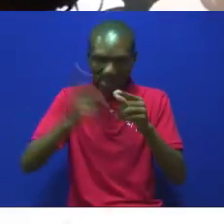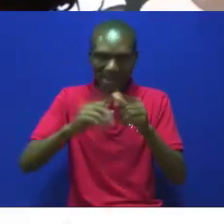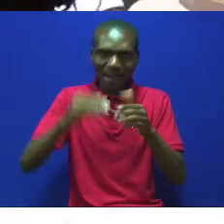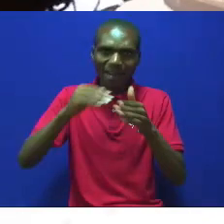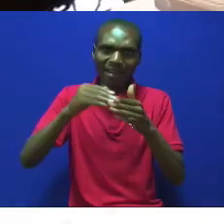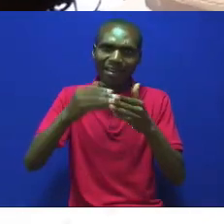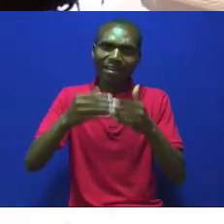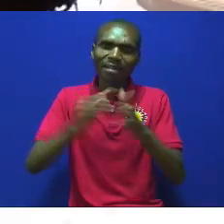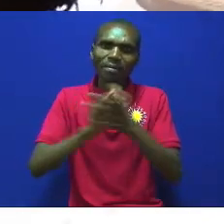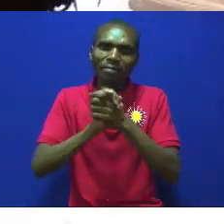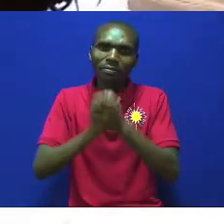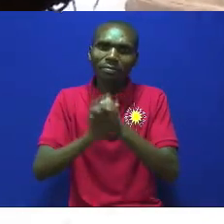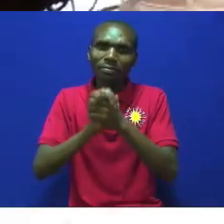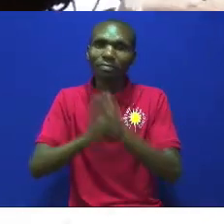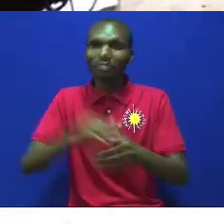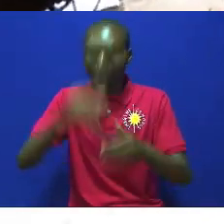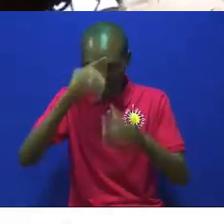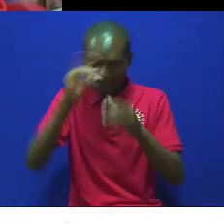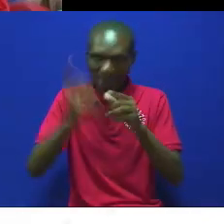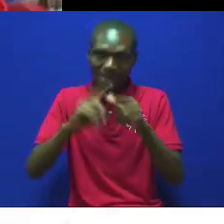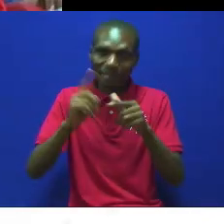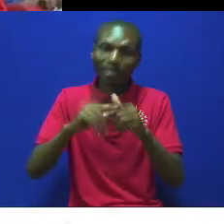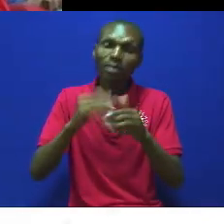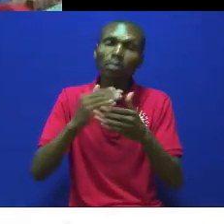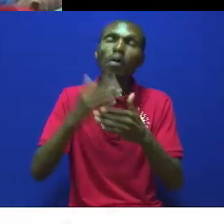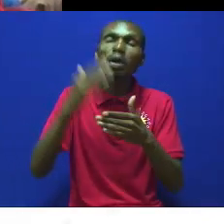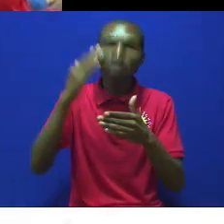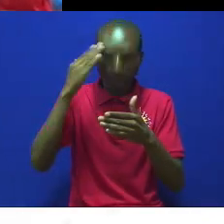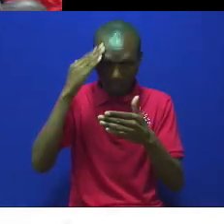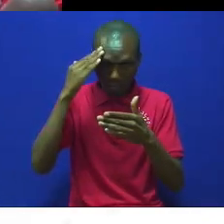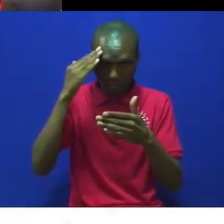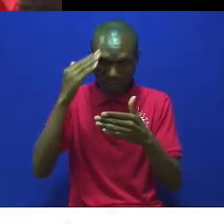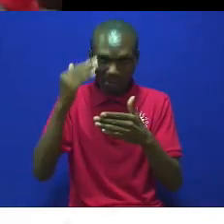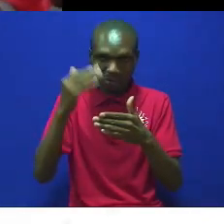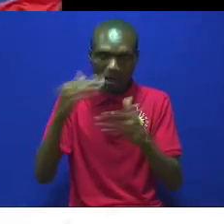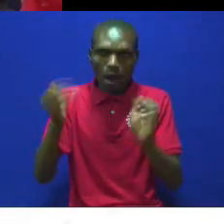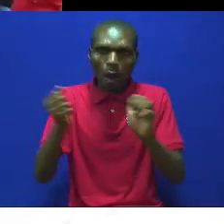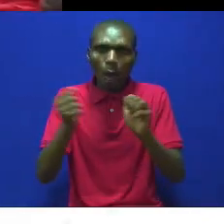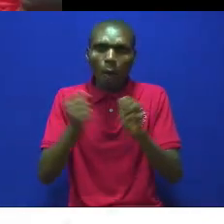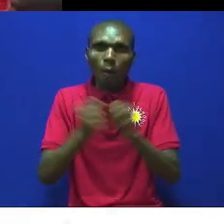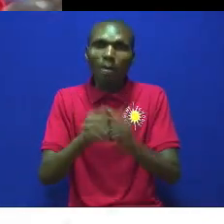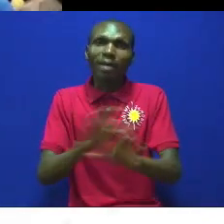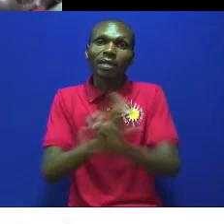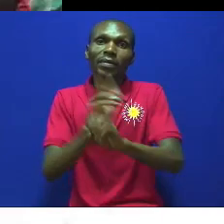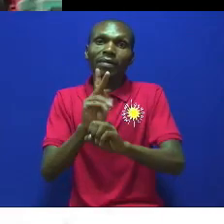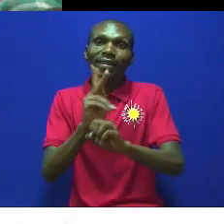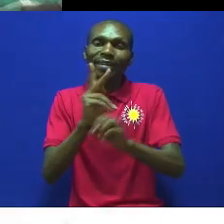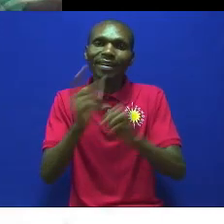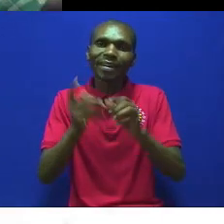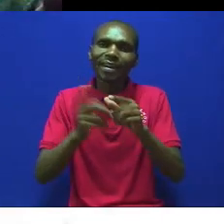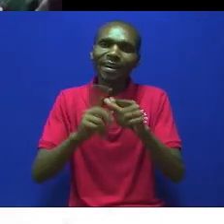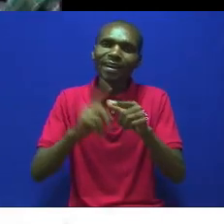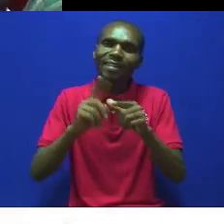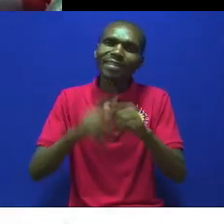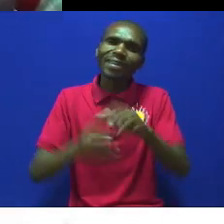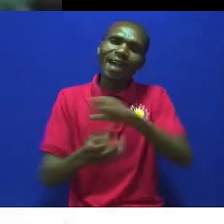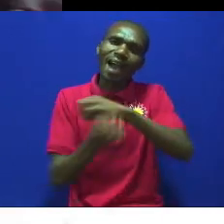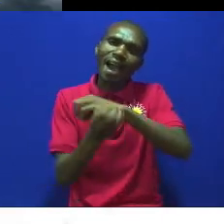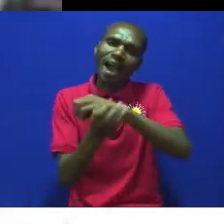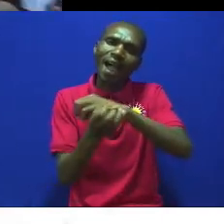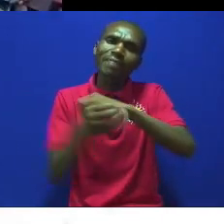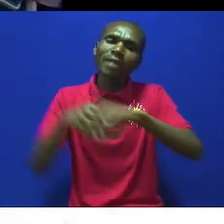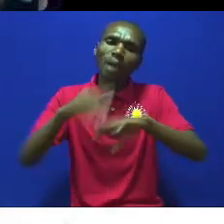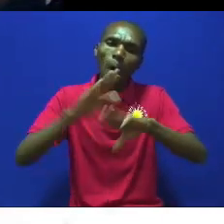na handshake regime anajua hiyo ndio ukweli. Asensemo yomuraibwense nigo airere mirobili